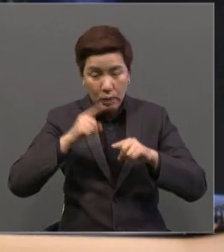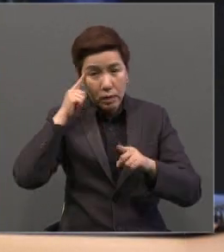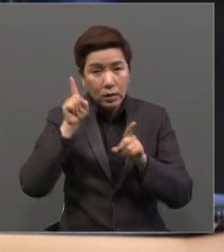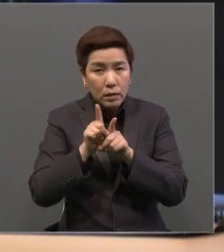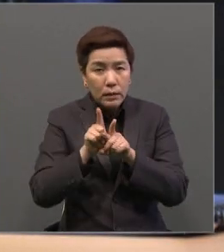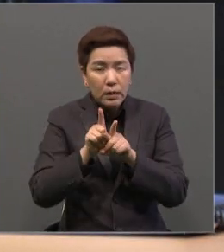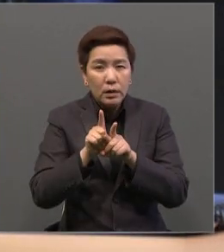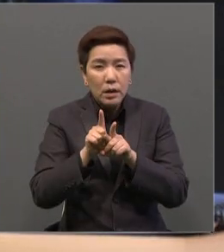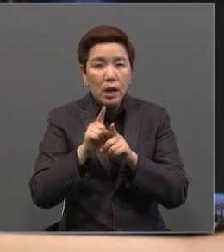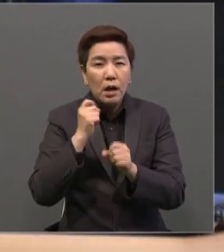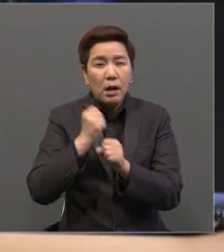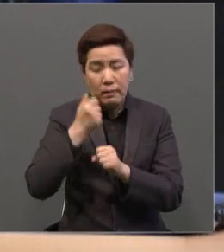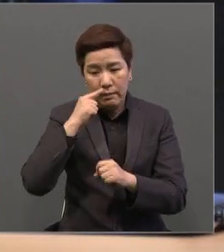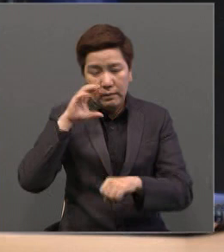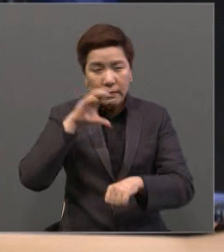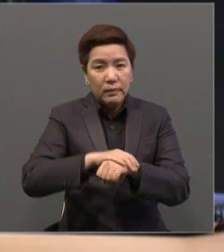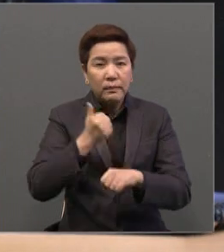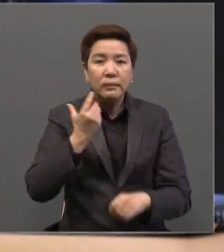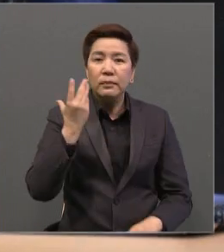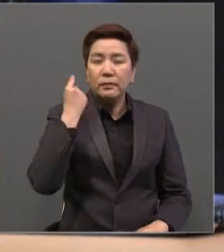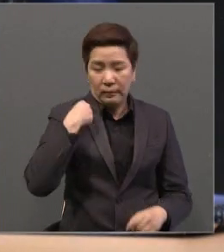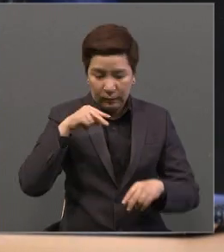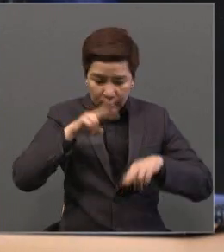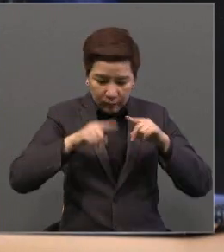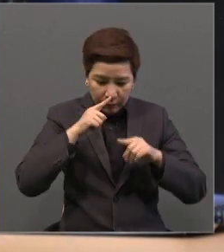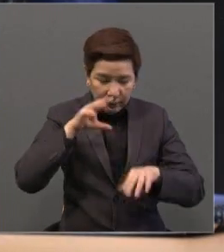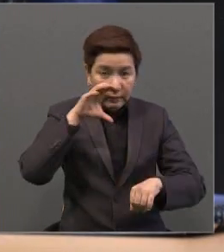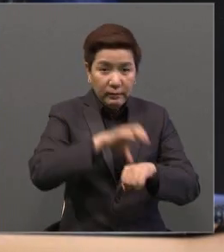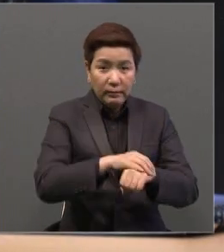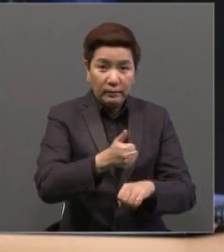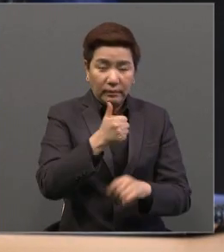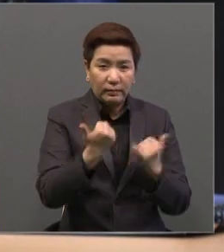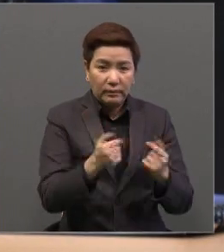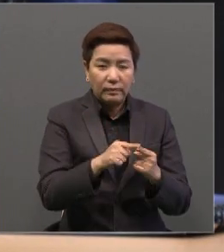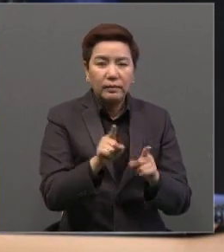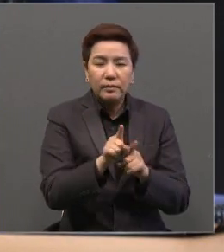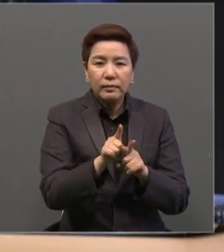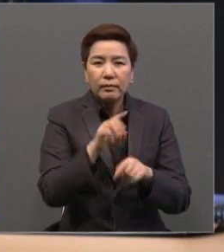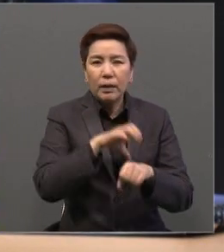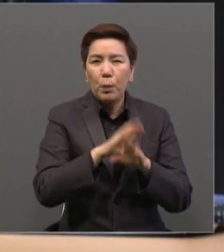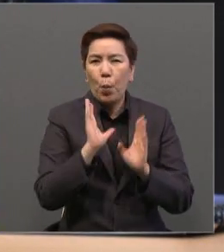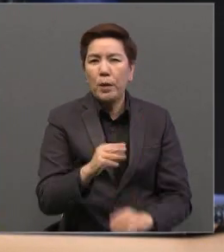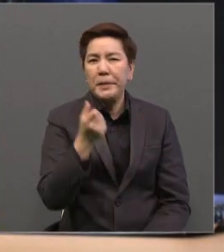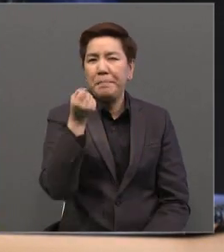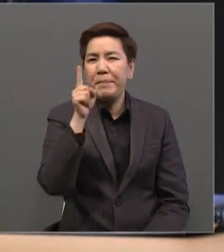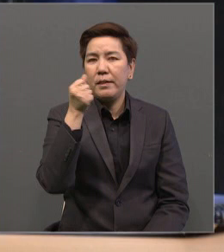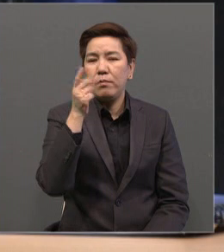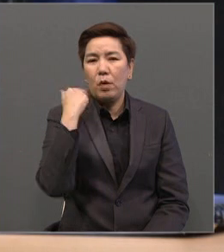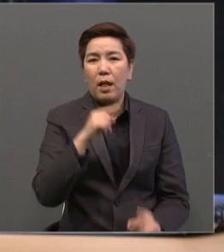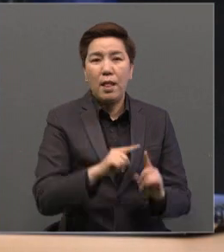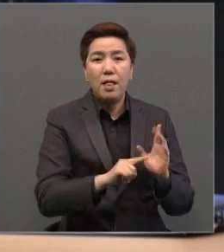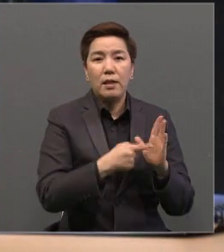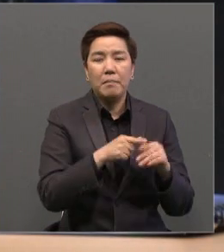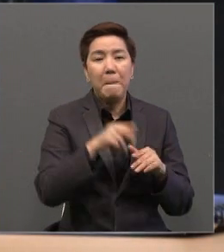ข้อมูลแล้วก็สามารถที่จะจับกุมได้เมื่อวานมีการตรวจค้นจับกุมเนี่ยเราออกหมายจับได้11คนนะครับตั้งแต่มาแถวแร